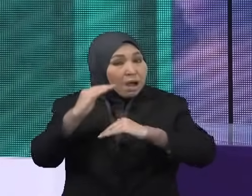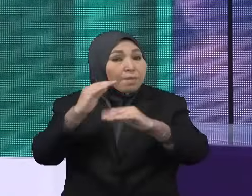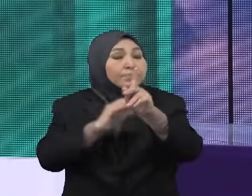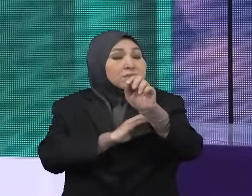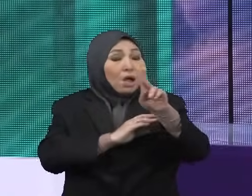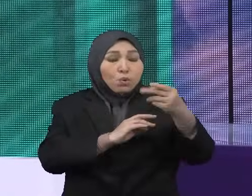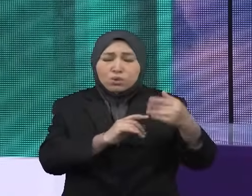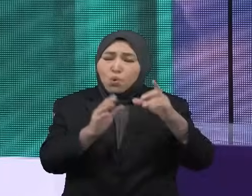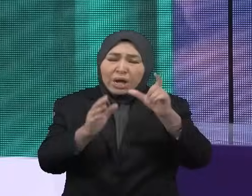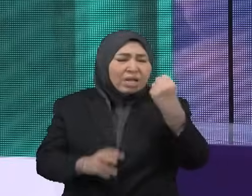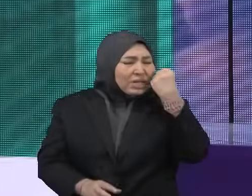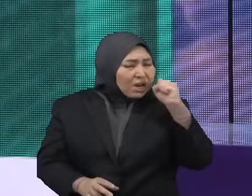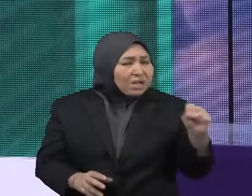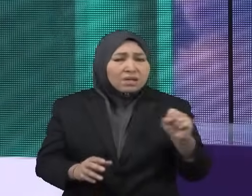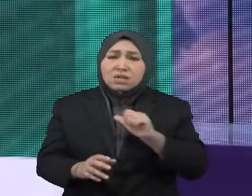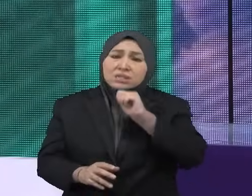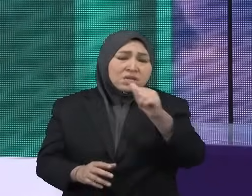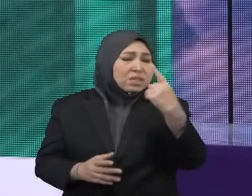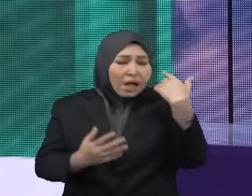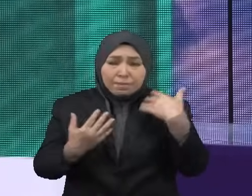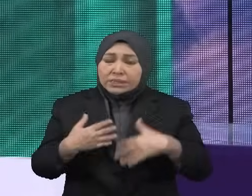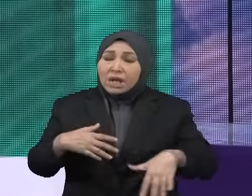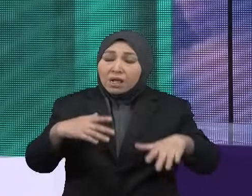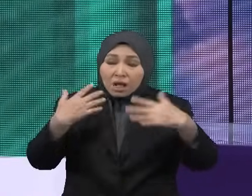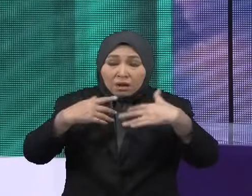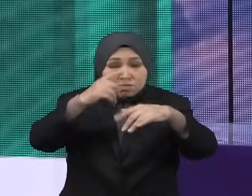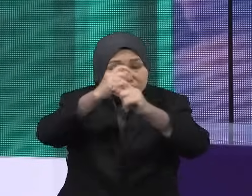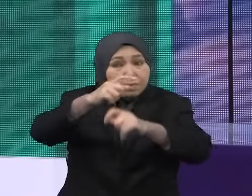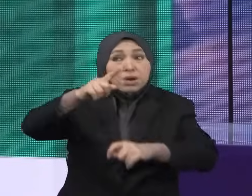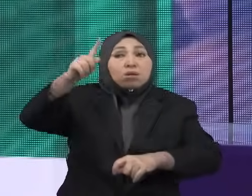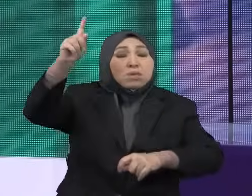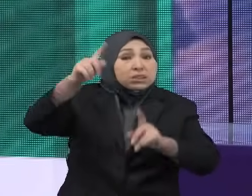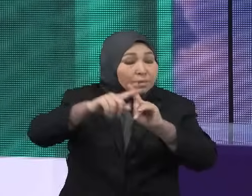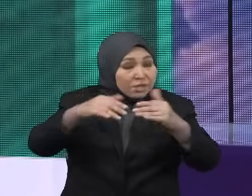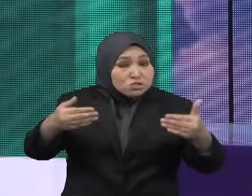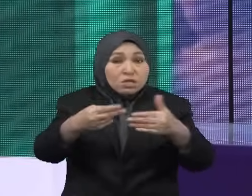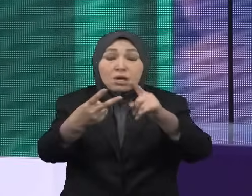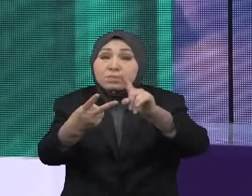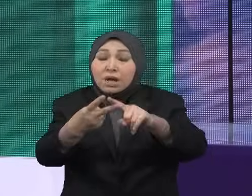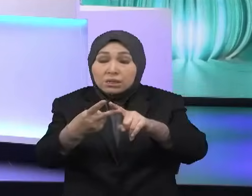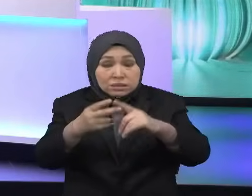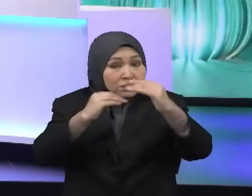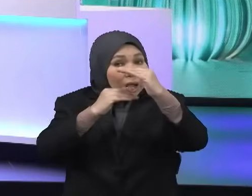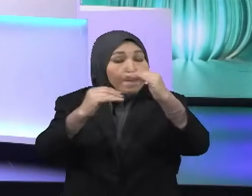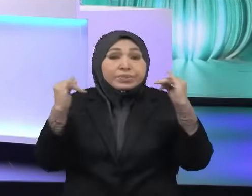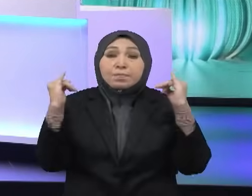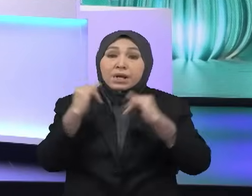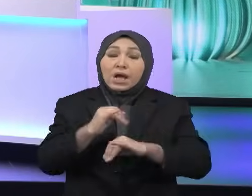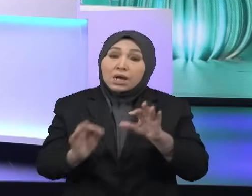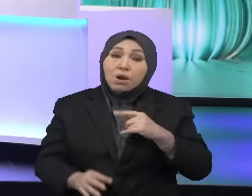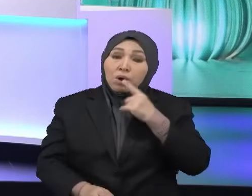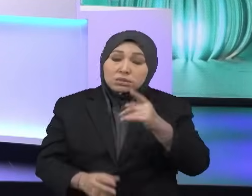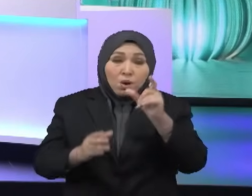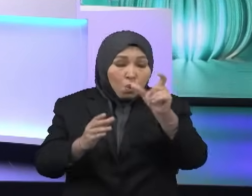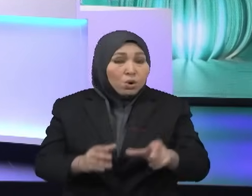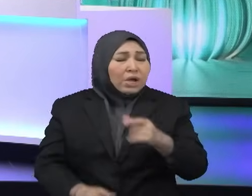kalau orang yang derhaka adalah yang tidak bertauhid kepada Allah Subhanahu Wa Taala. Tetapi seterusnya ialah tahap ibadah. Maksudnya kalau katakan orang